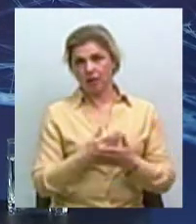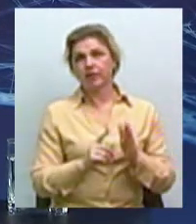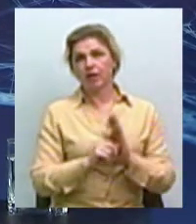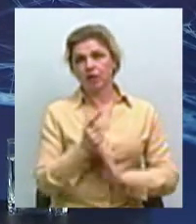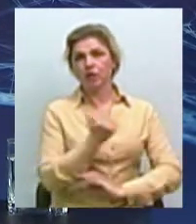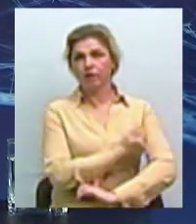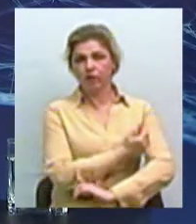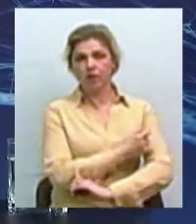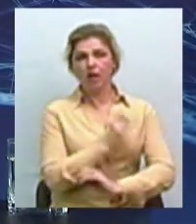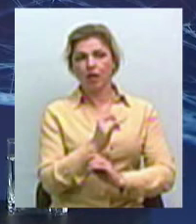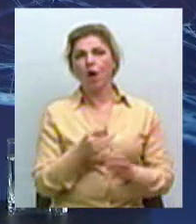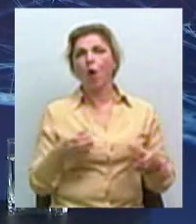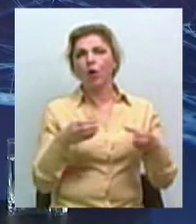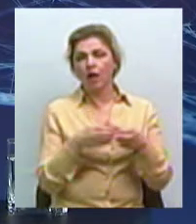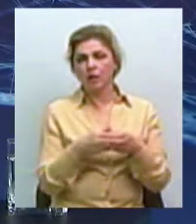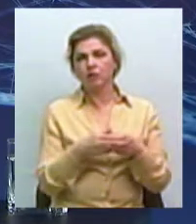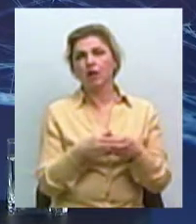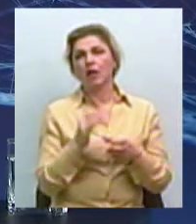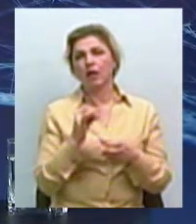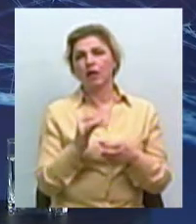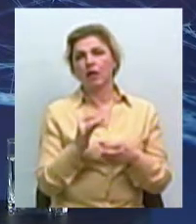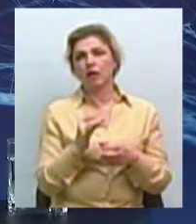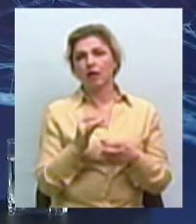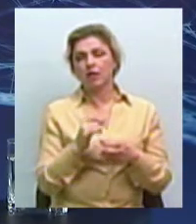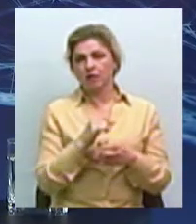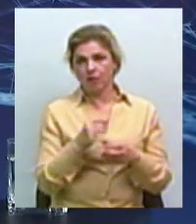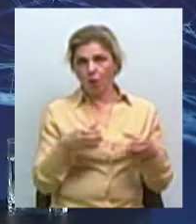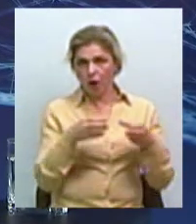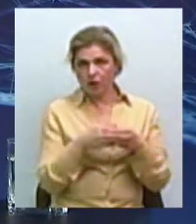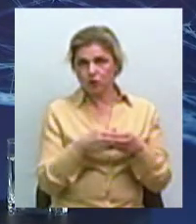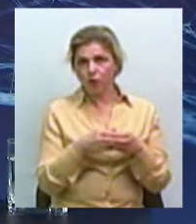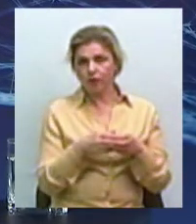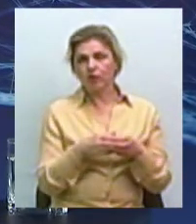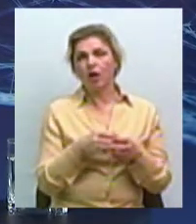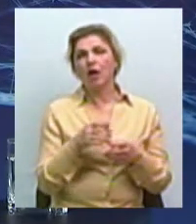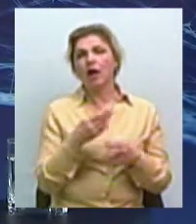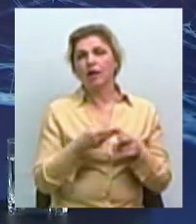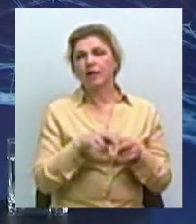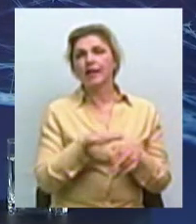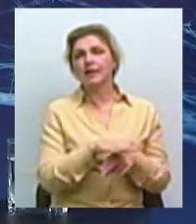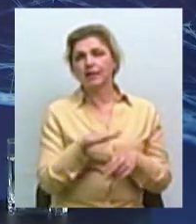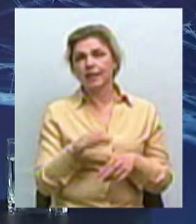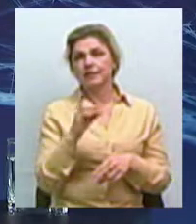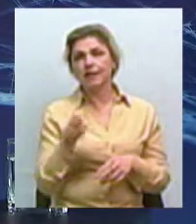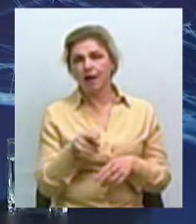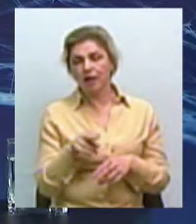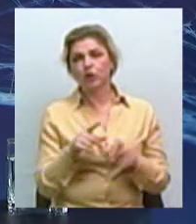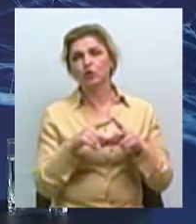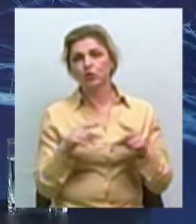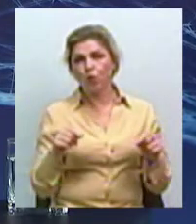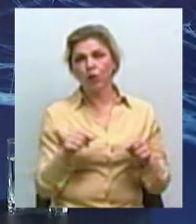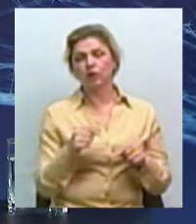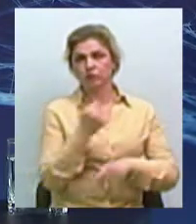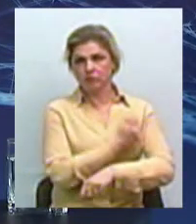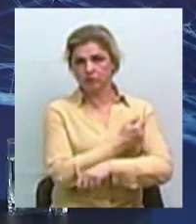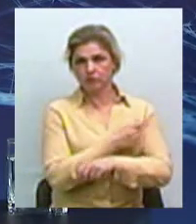і організоване населення, тобто і неорганізоване. Організоване, тобто це дитячі садочки, це школи,